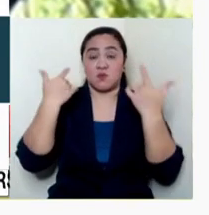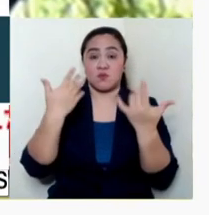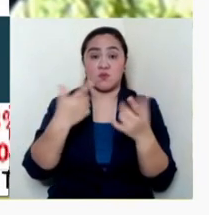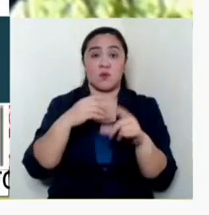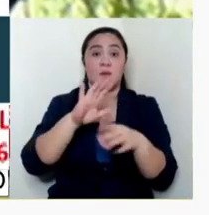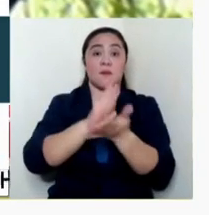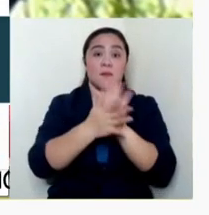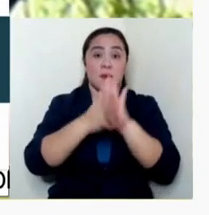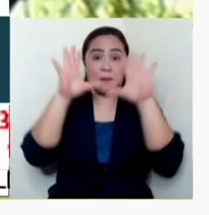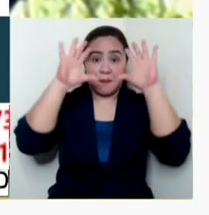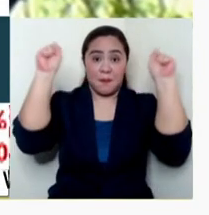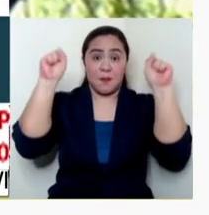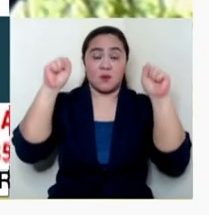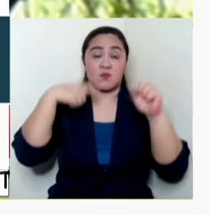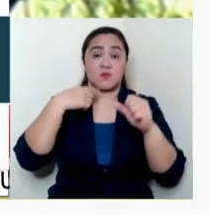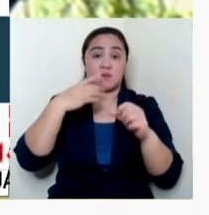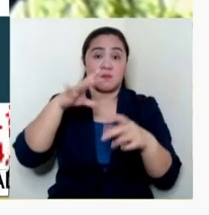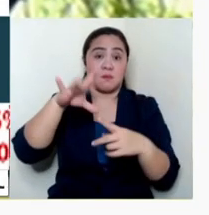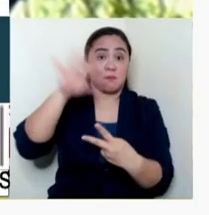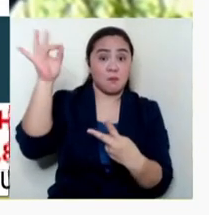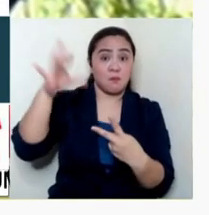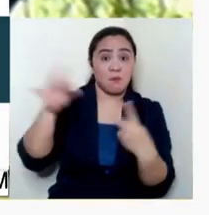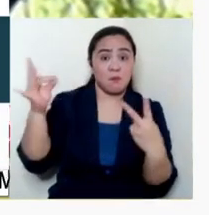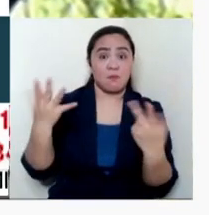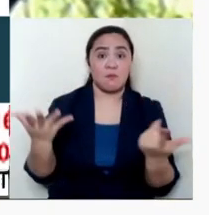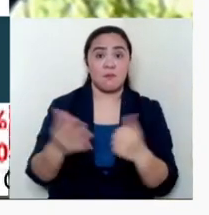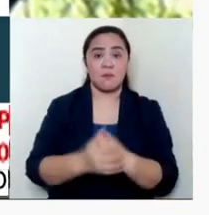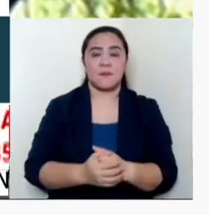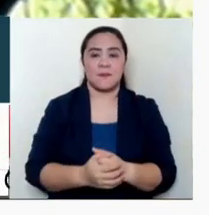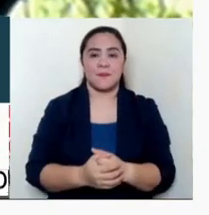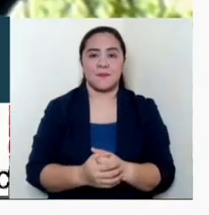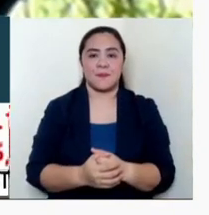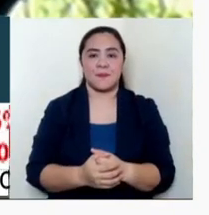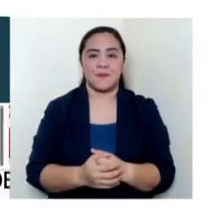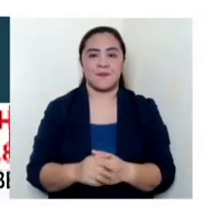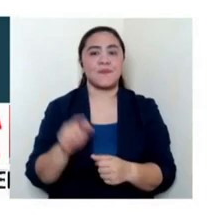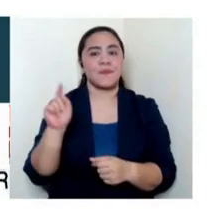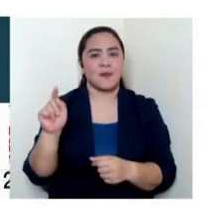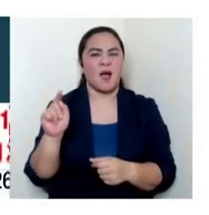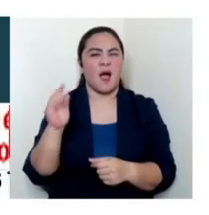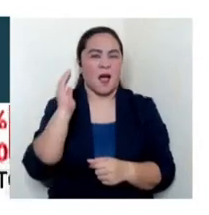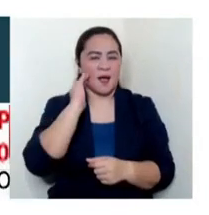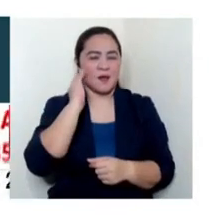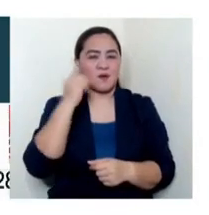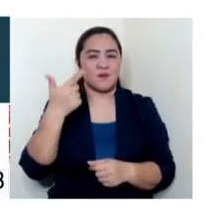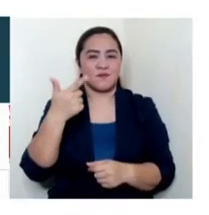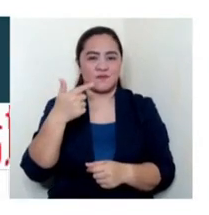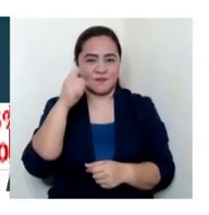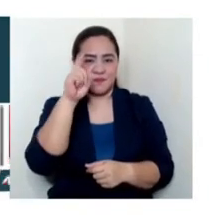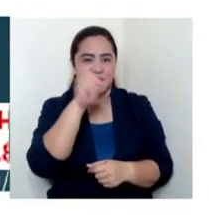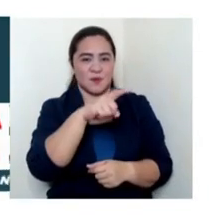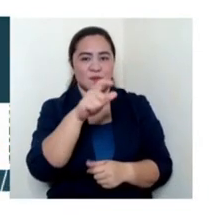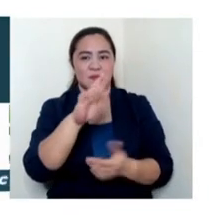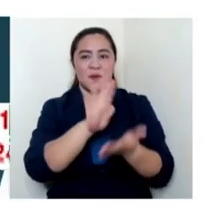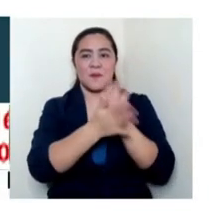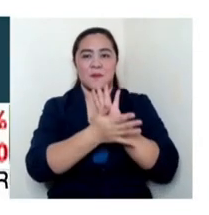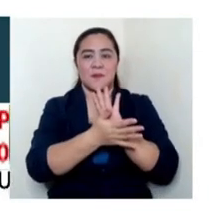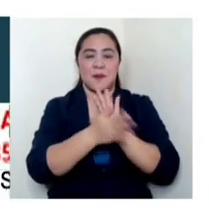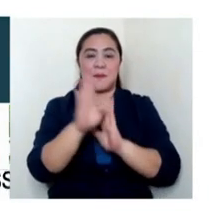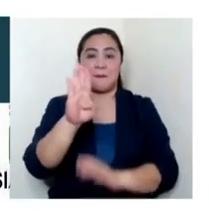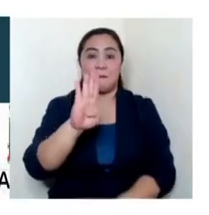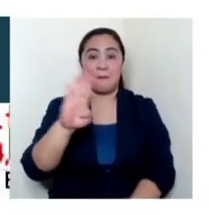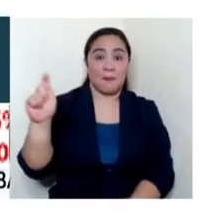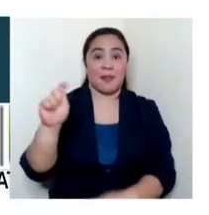They both have one vote each still. You know, Governor, dadating ang panahon na kailangan kang tumaya. And with